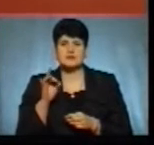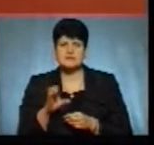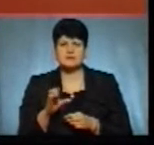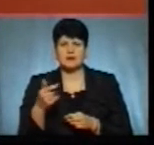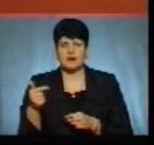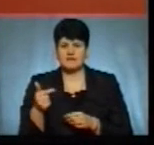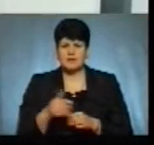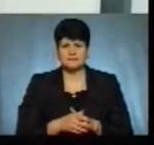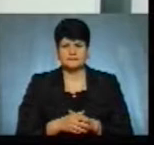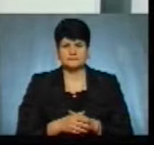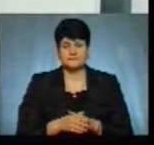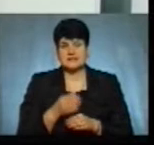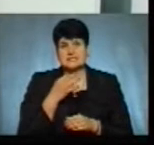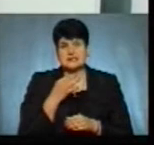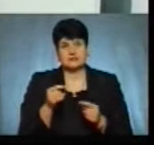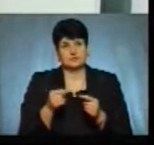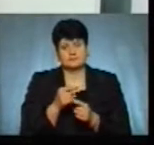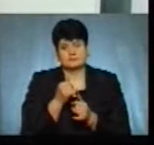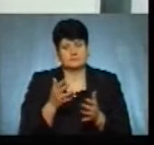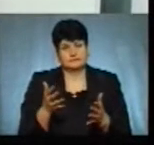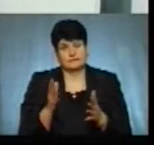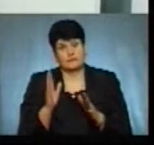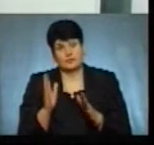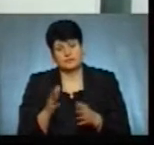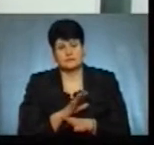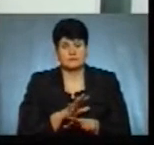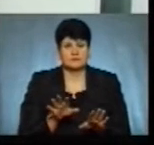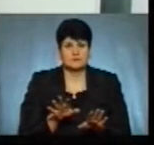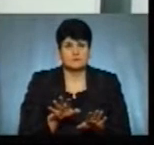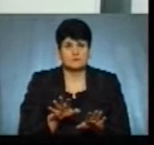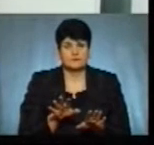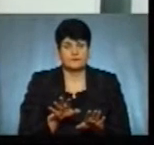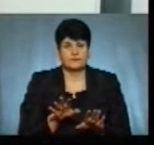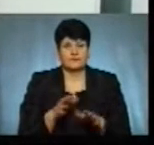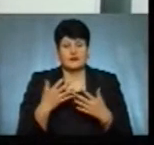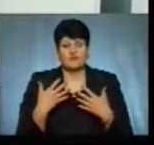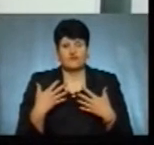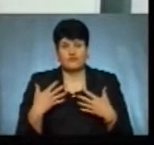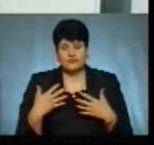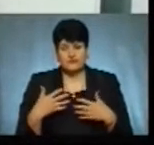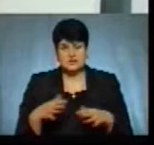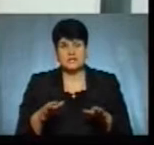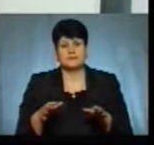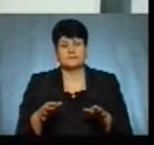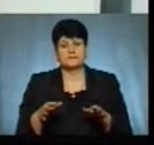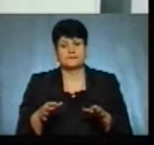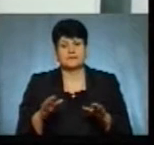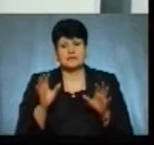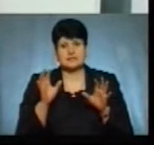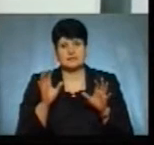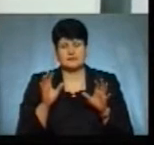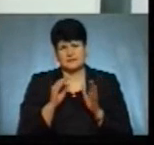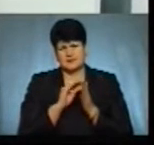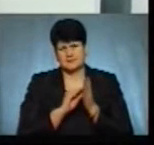Важко сказати однозначно, вплине він чи ні. Знаєте, вже статті в інтернеті